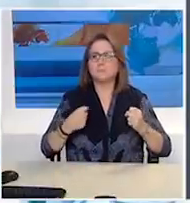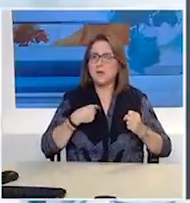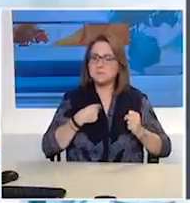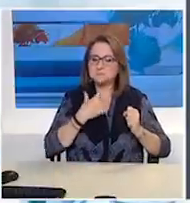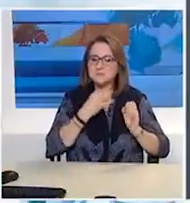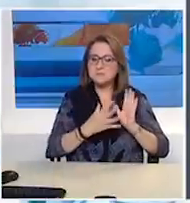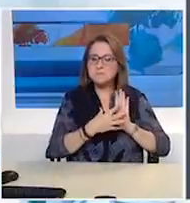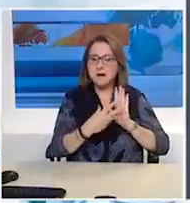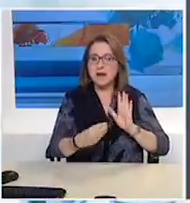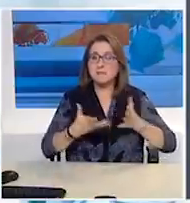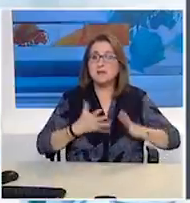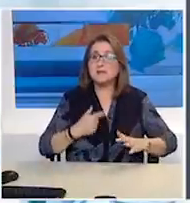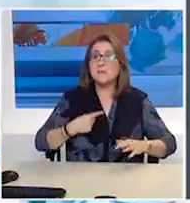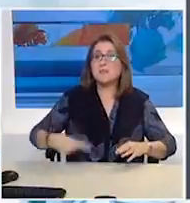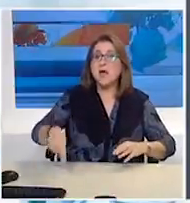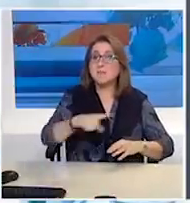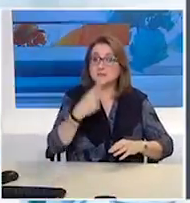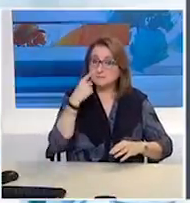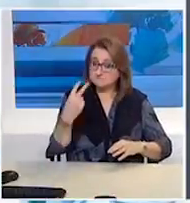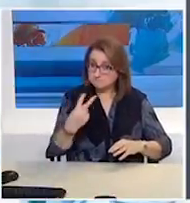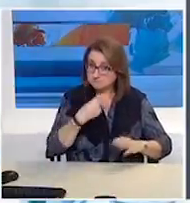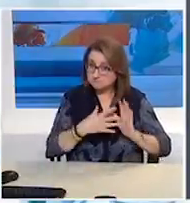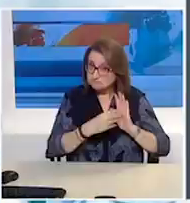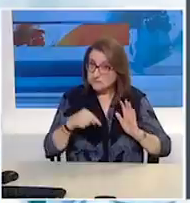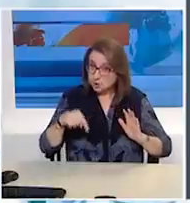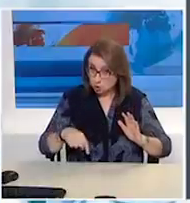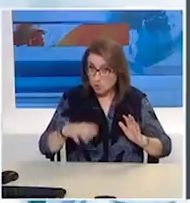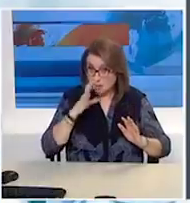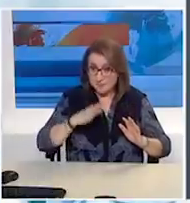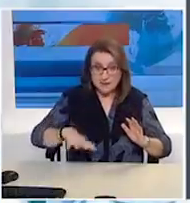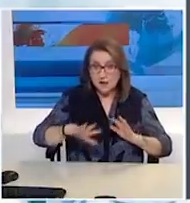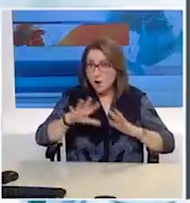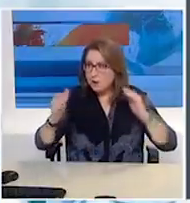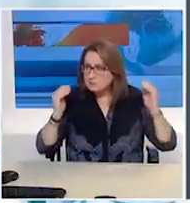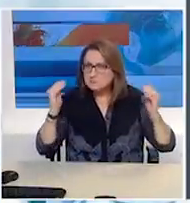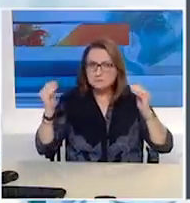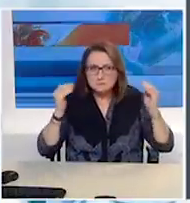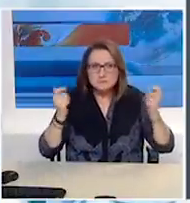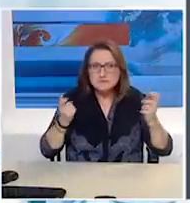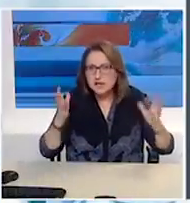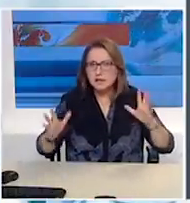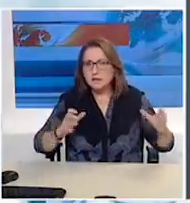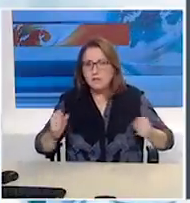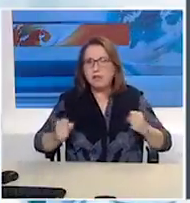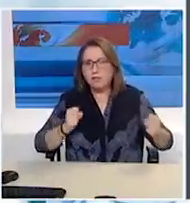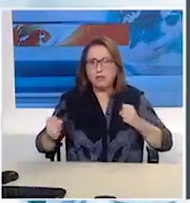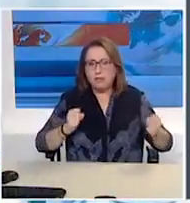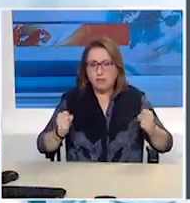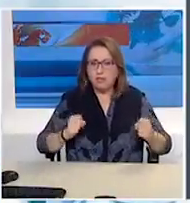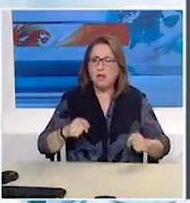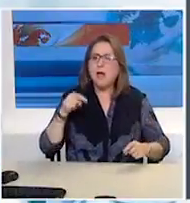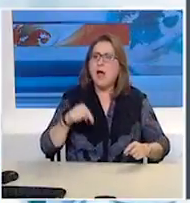μας, σε συνθήκες δύσκολες, σε καθεστώς αβεβαιότητας. Η αλλαγή της συμπεριφοράς που μας επιβάλλει ο νέος ιός δεν